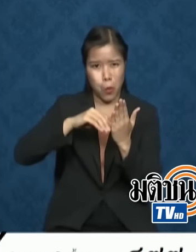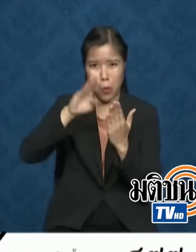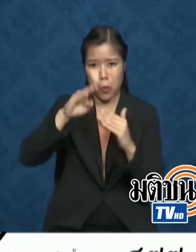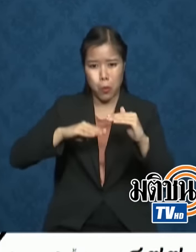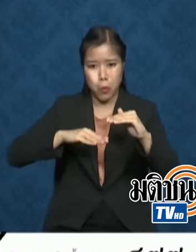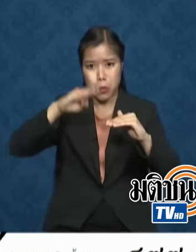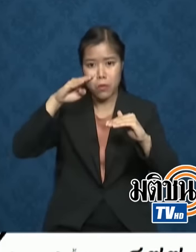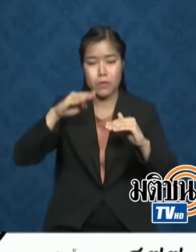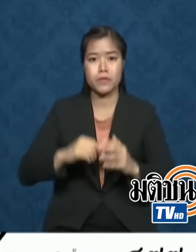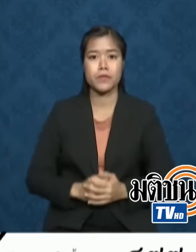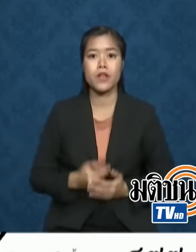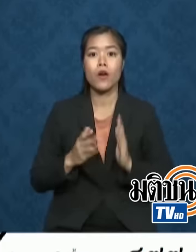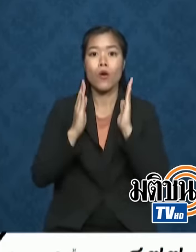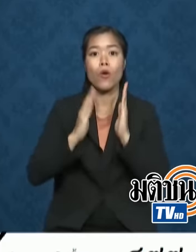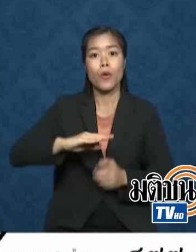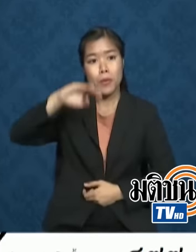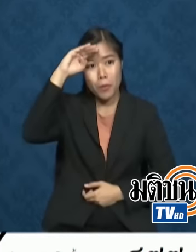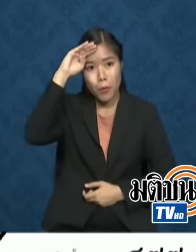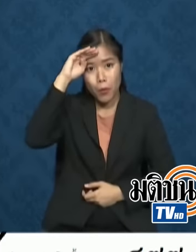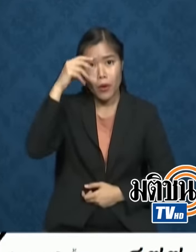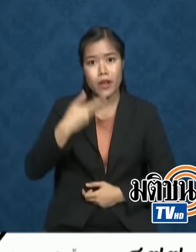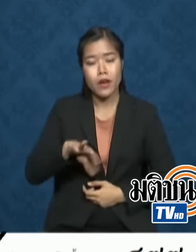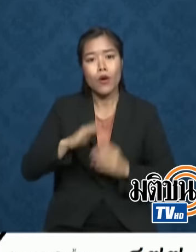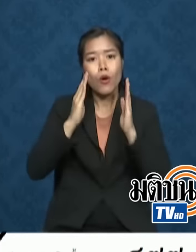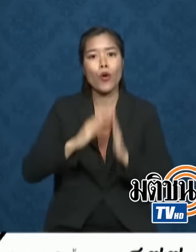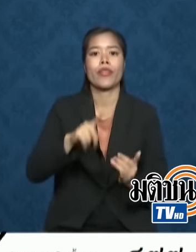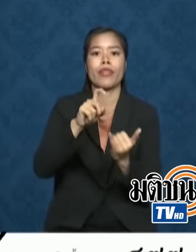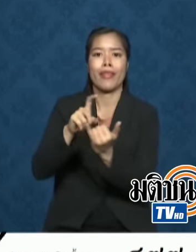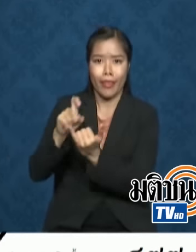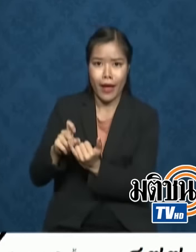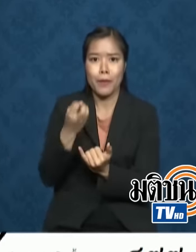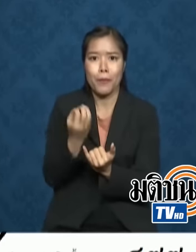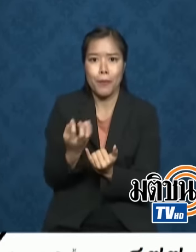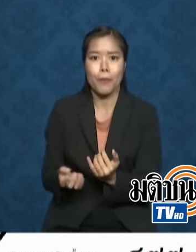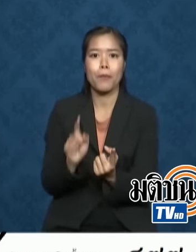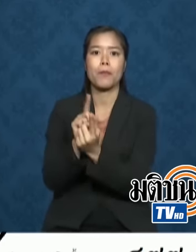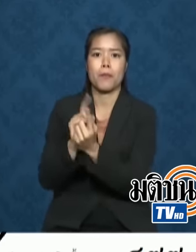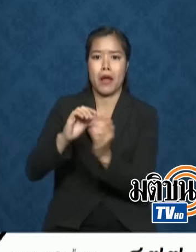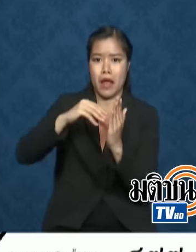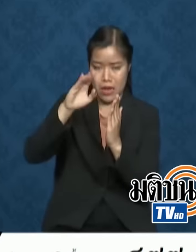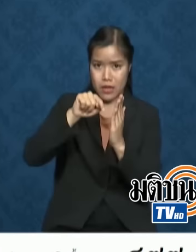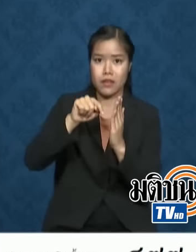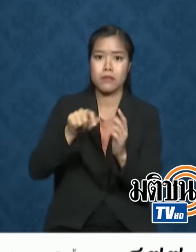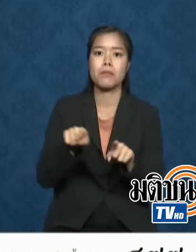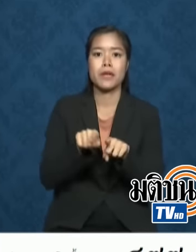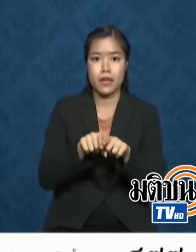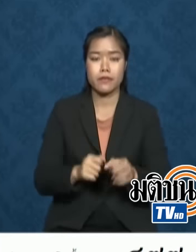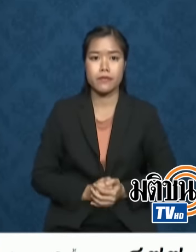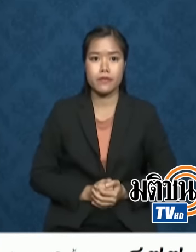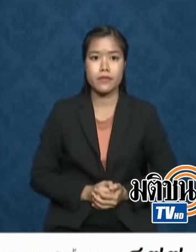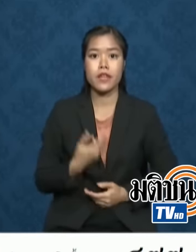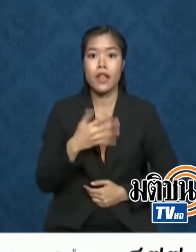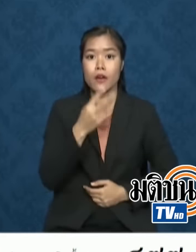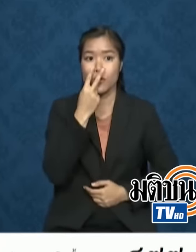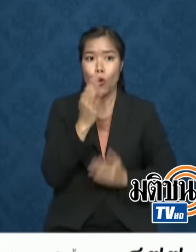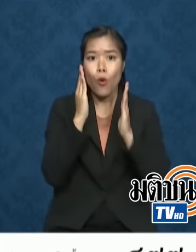อดคล้องกับอัตราผู้ป่วยครับอัตราผู้เสียชีวิตภาคเหนือก็นำโด่งอีกต่างหากแล้วทีนี้เรามาดูประชากร